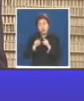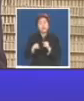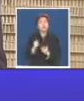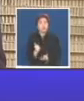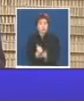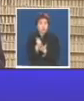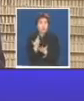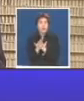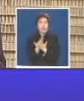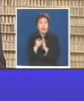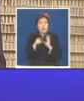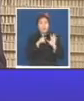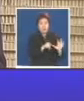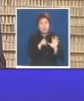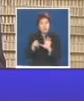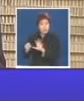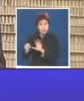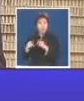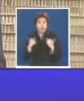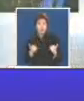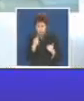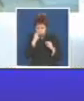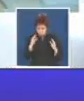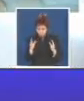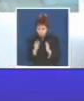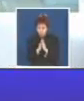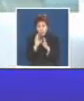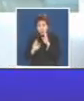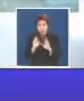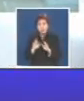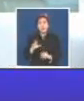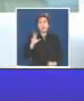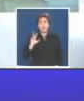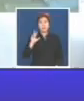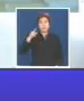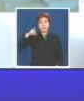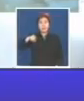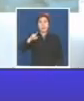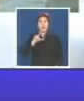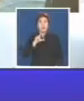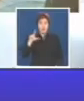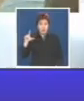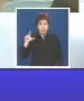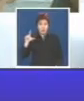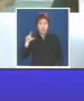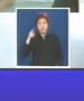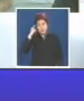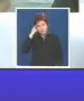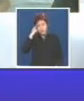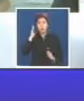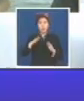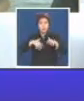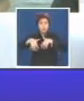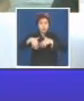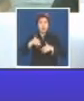ะครับซึ่งเงินนี้เนี่ยขณะนี้เราประเมินดูแล้วเนี่ยจะใช้เงินประมาณ 3,000 ล้านบาทนะครับแล้วก็คาดว่าเงินนั้นจะไปถึงมือพี่น้องประชาชน